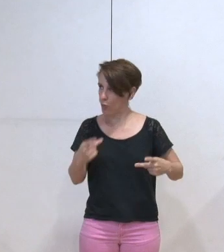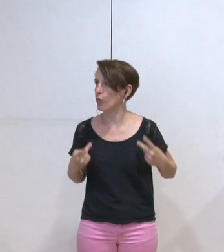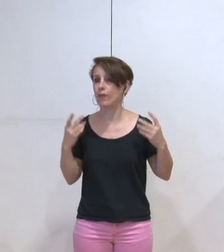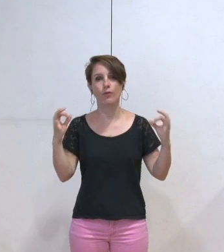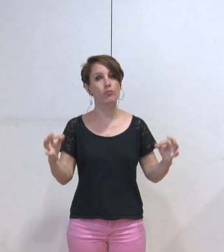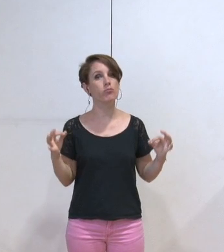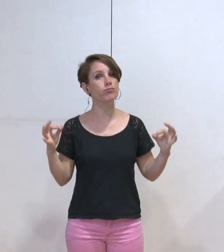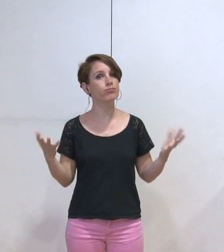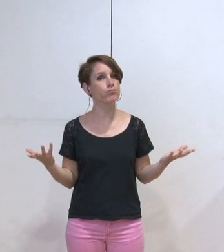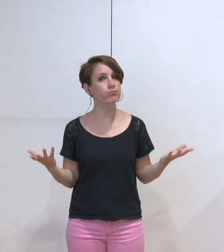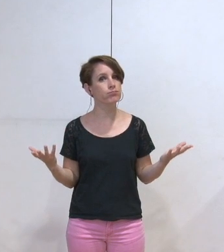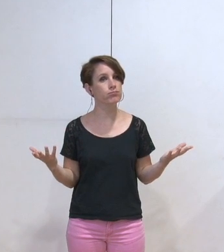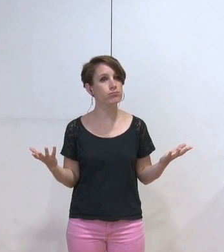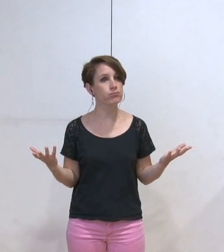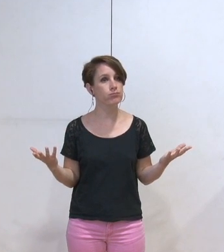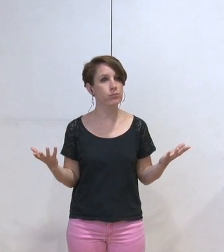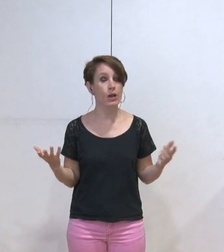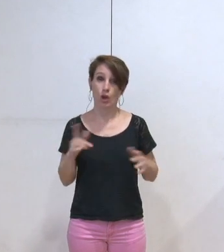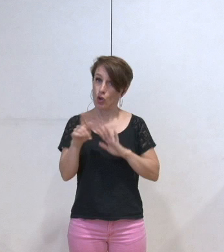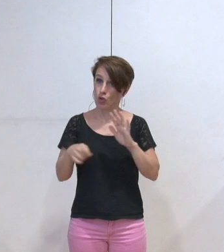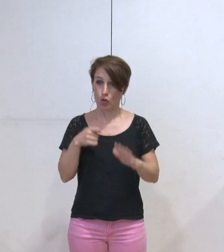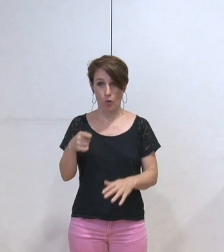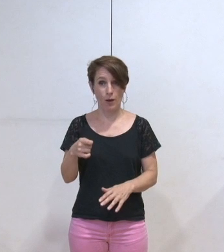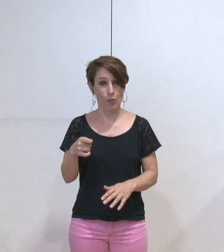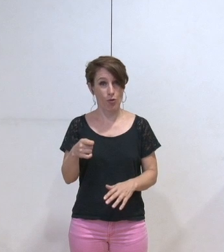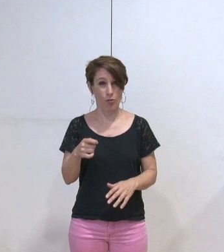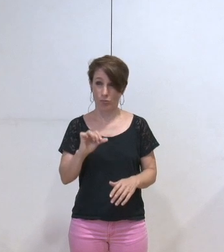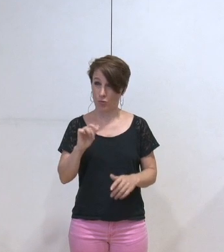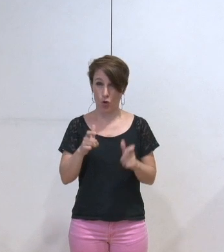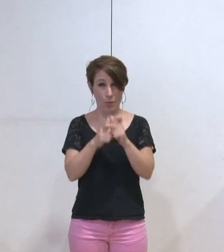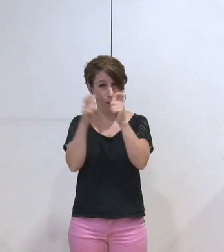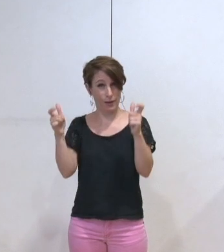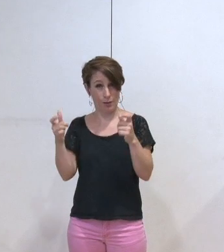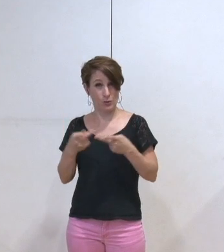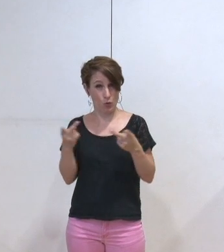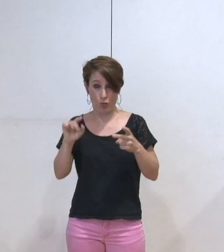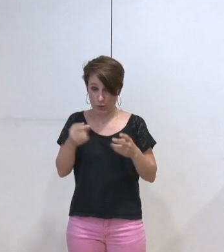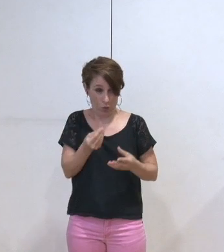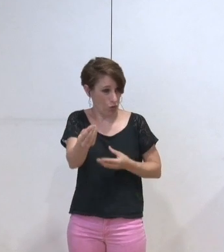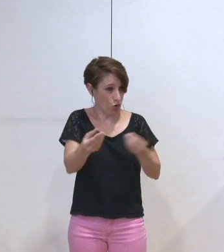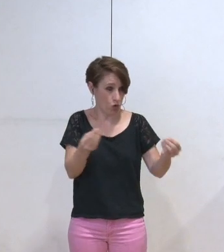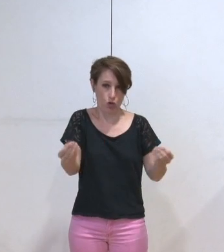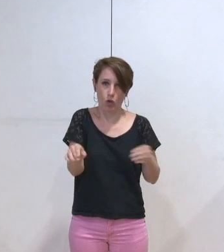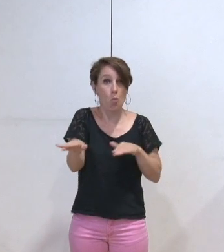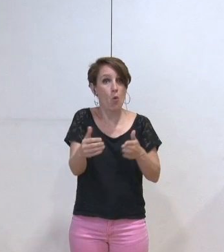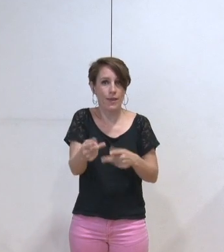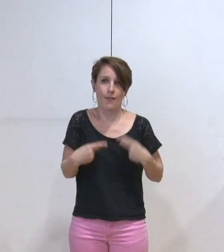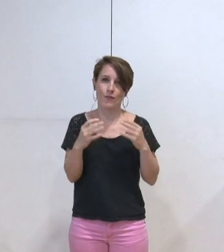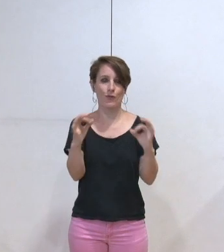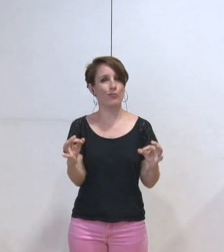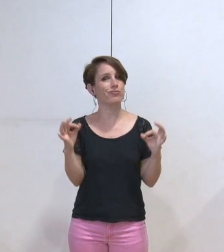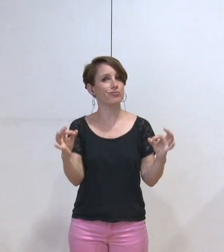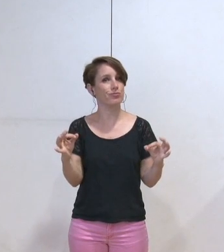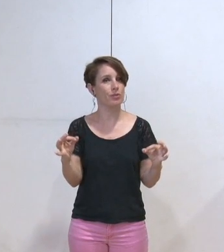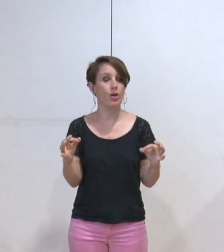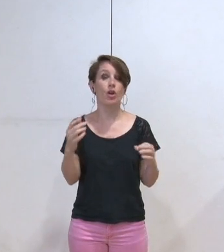institutions publiques doivent fournir les moyens d'une existence digne aux habitants dans les démarches pour mettre en œuvre